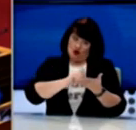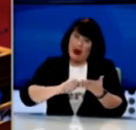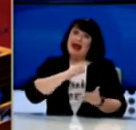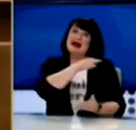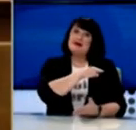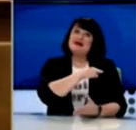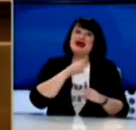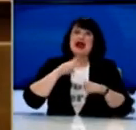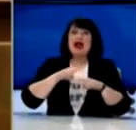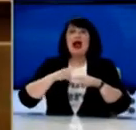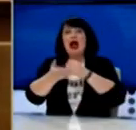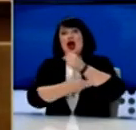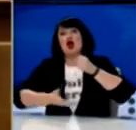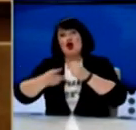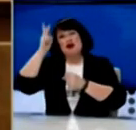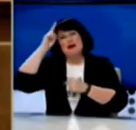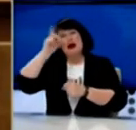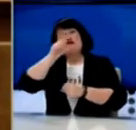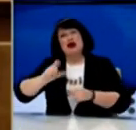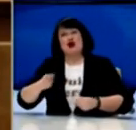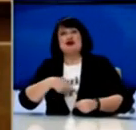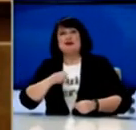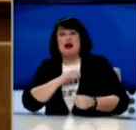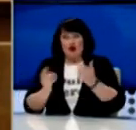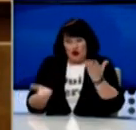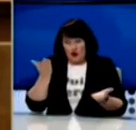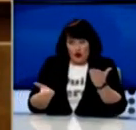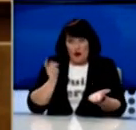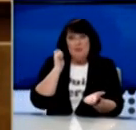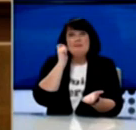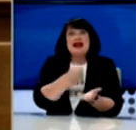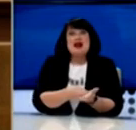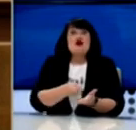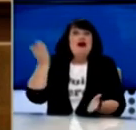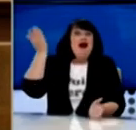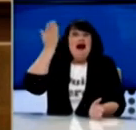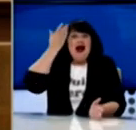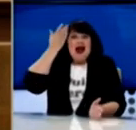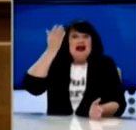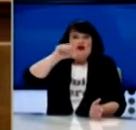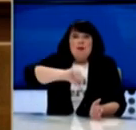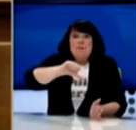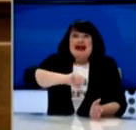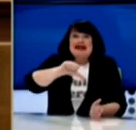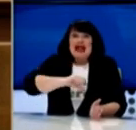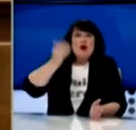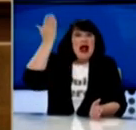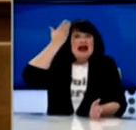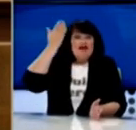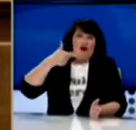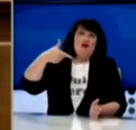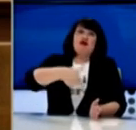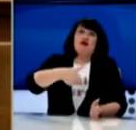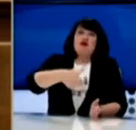Ότι ο Έλληνας αγρότης σε σχέση με τον Γερμανό, τον Ιταλό, τον Ισπανό πληρώνει το πιο ακριβό πετρέλαιο, την πιο ακριβή